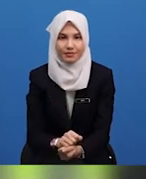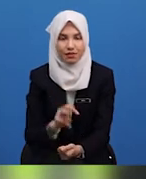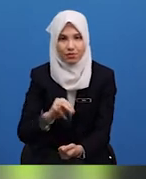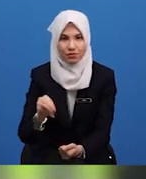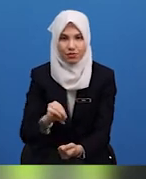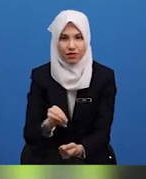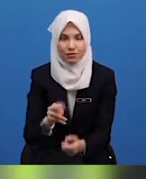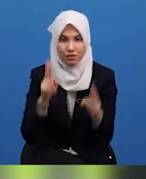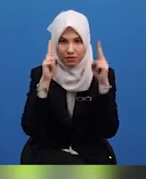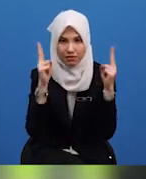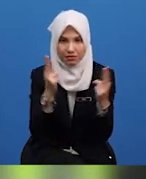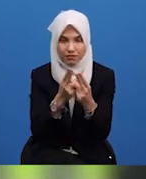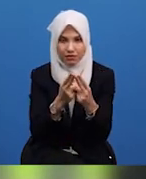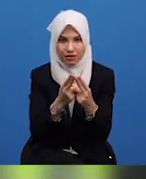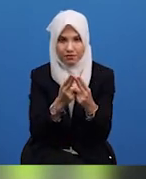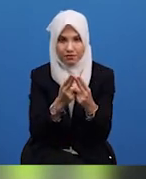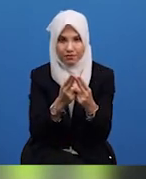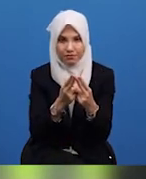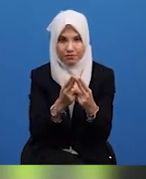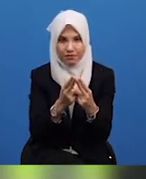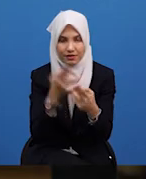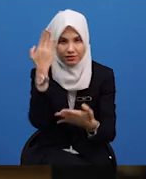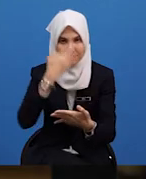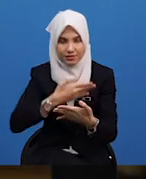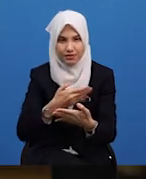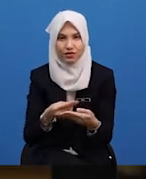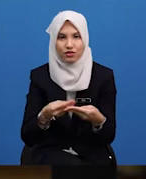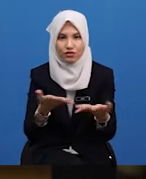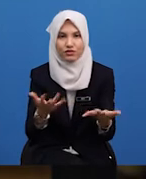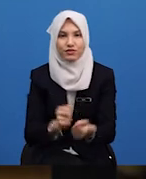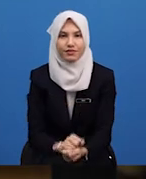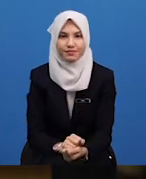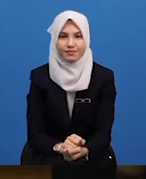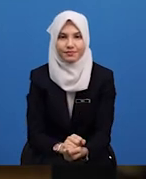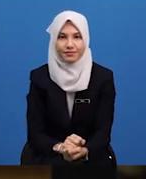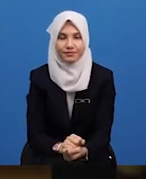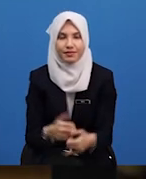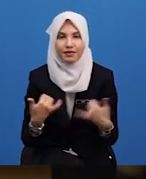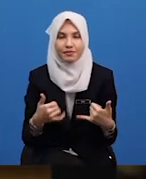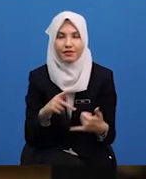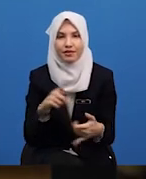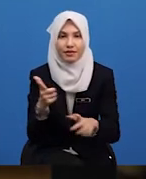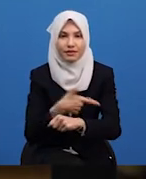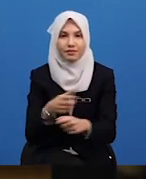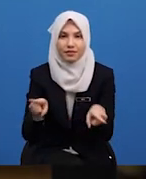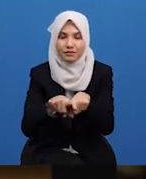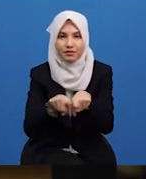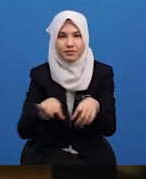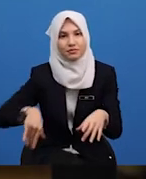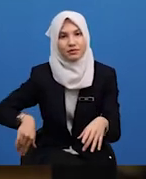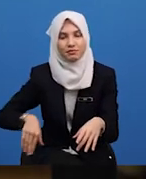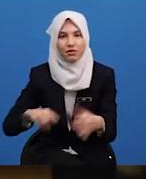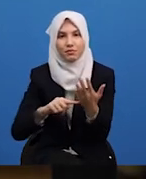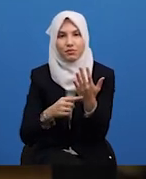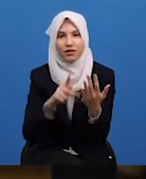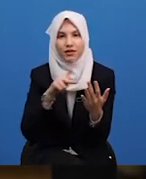tumpuan pada notasi yang akan dipaparkan. Jadi kita akan mainkan latihan ini bersama-sama. Sebelum